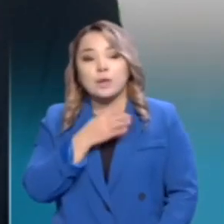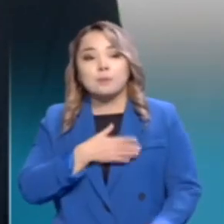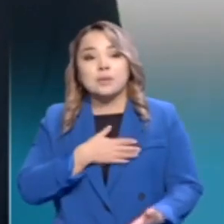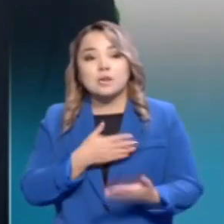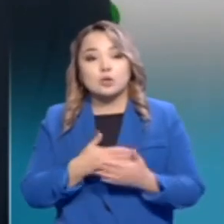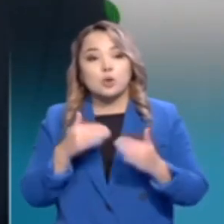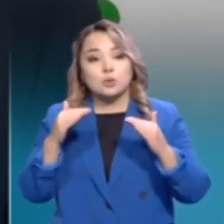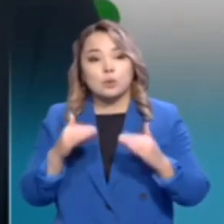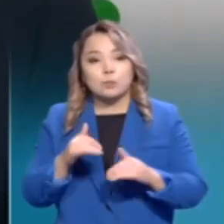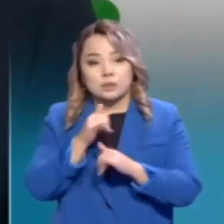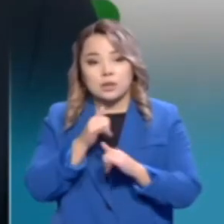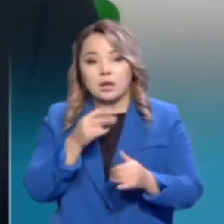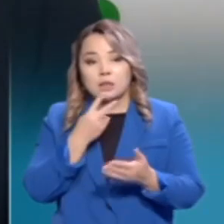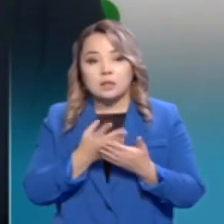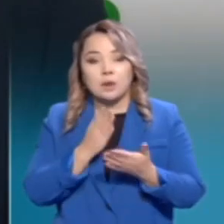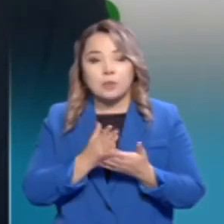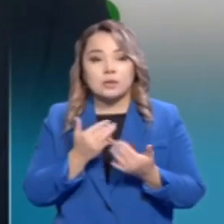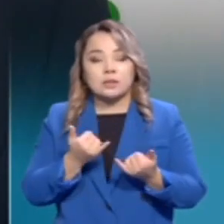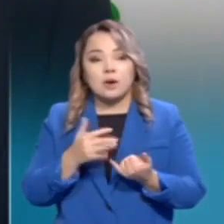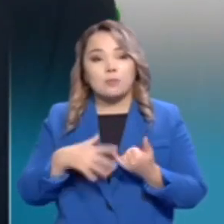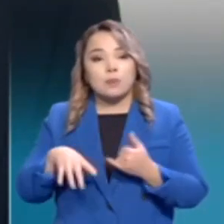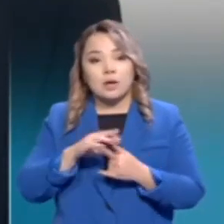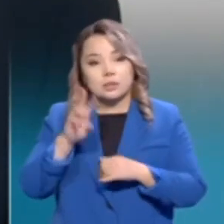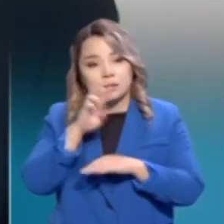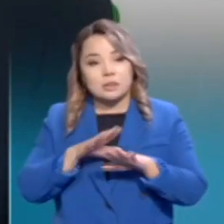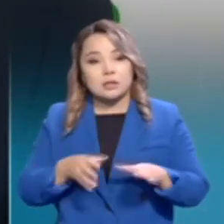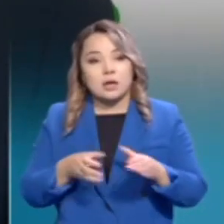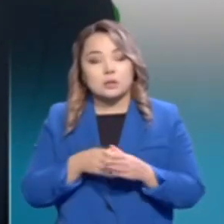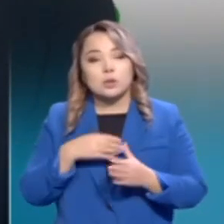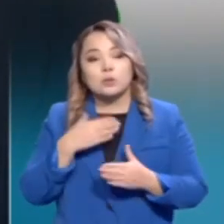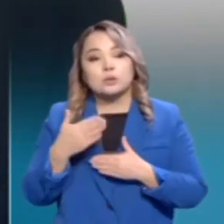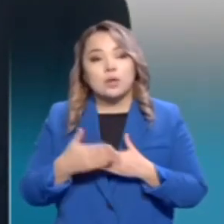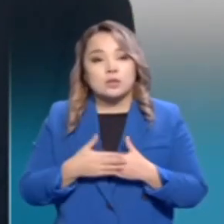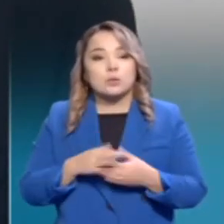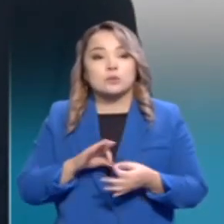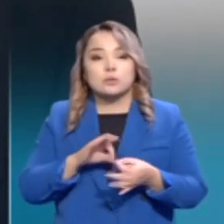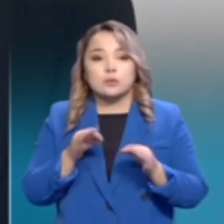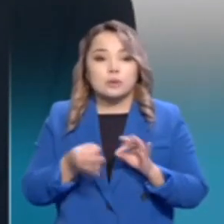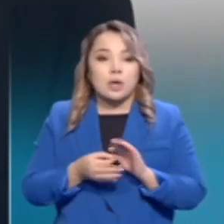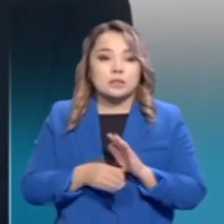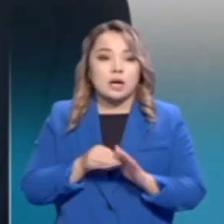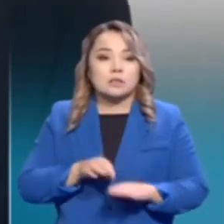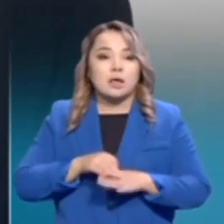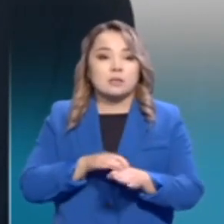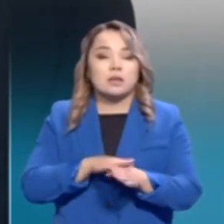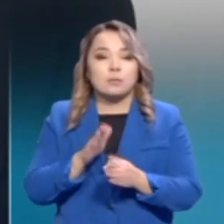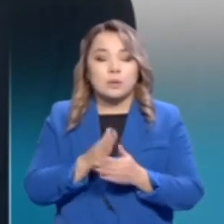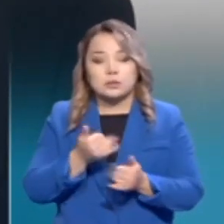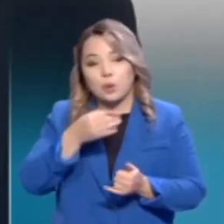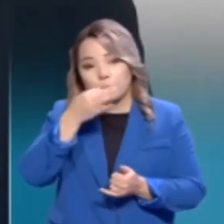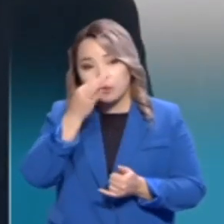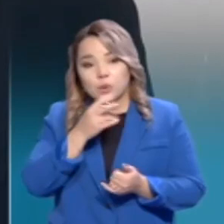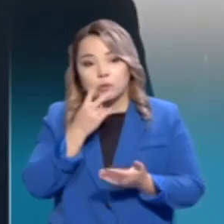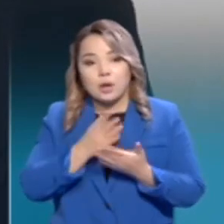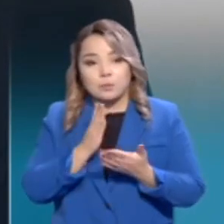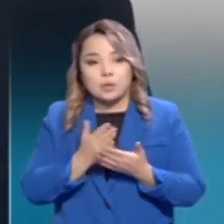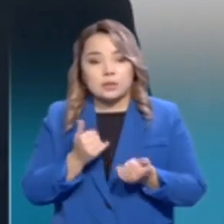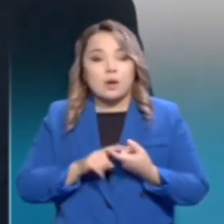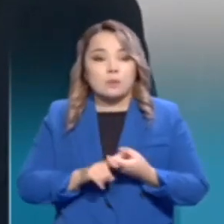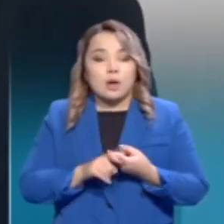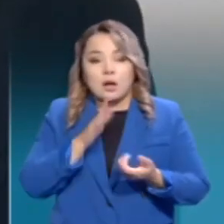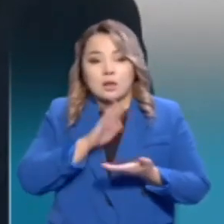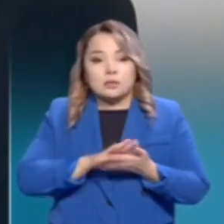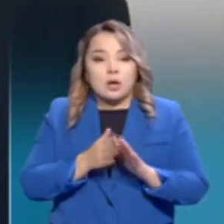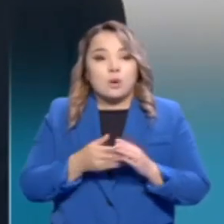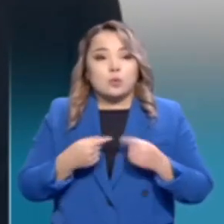белсенділіктің төмендеуіне жол бермеу қажет. Өйткені қазір барлық елдің алдында қиын таңдау тұр. Дегенмен Қазақстанның бұл істе тәжірибесі бар. Мысалы, пандемия